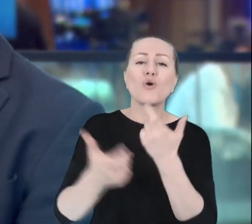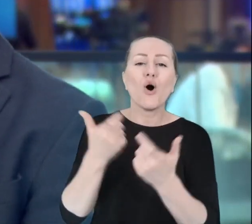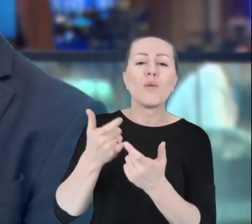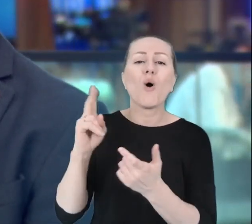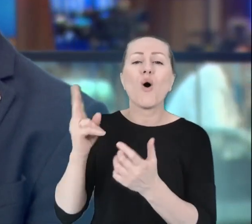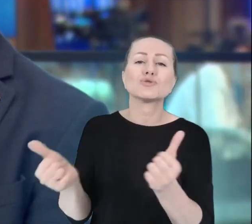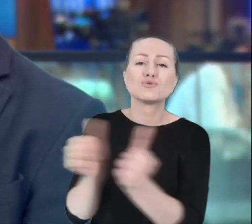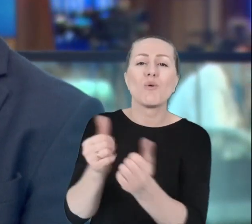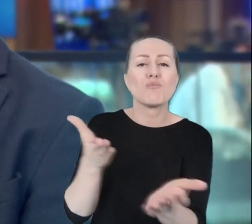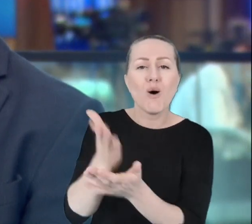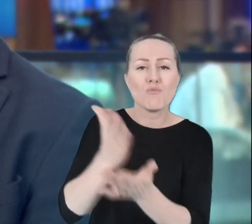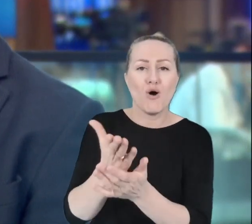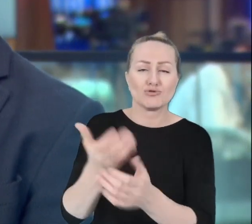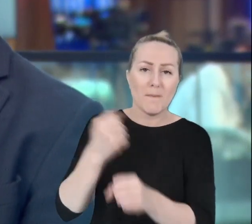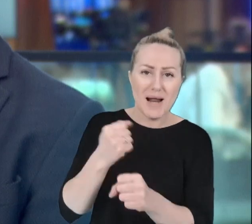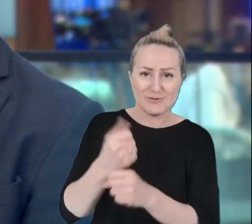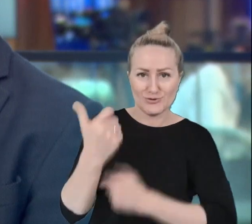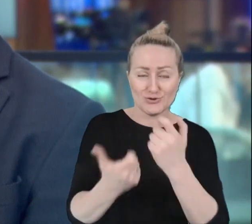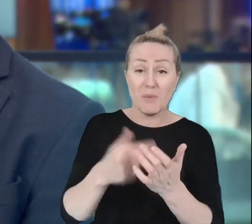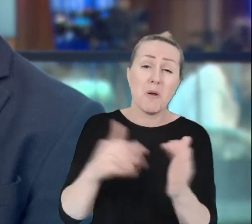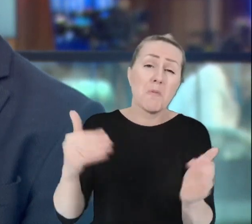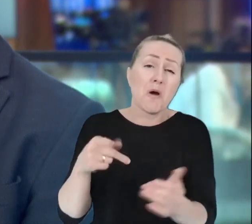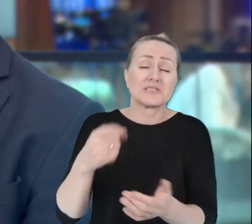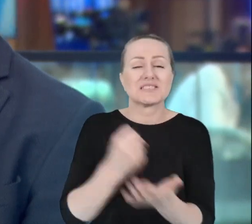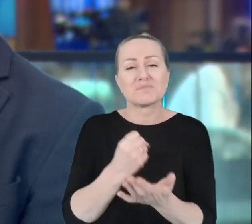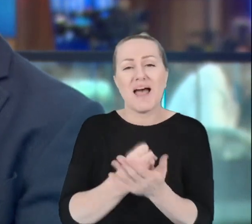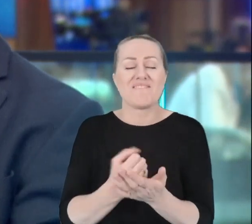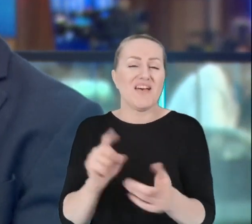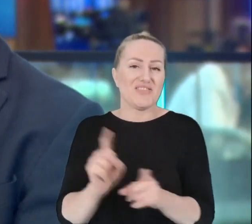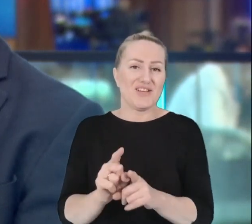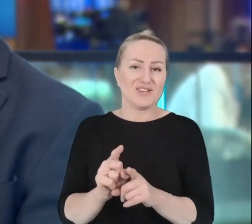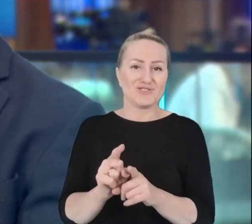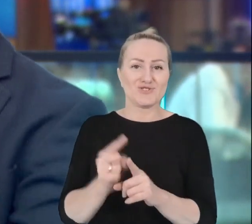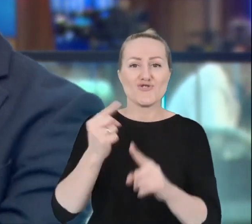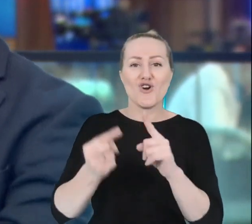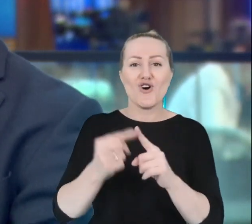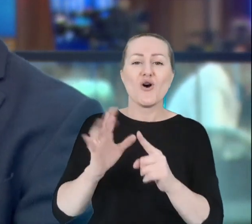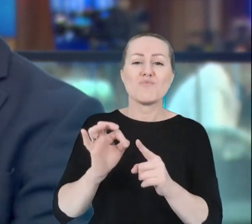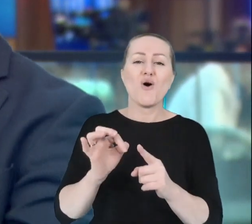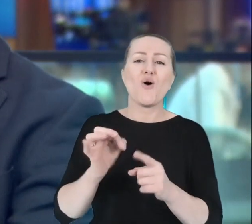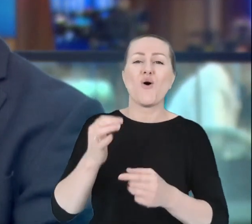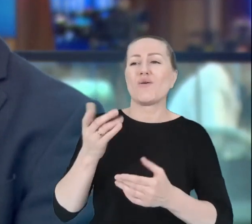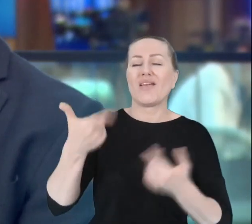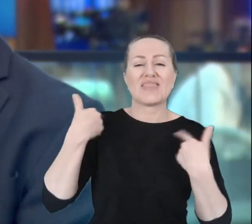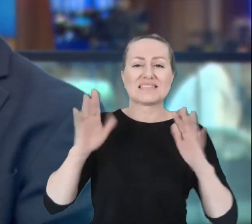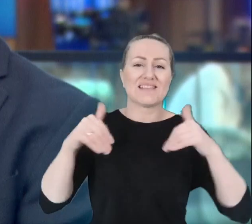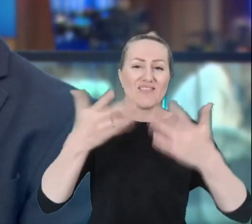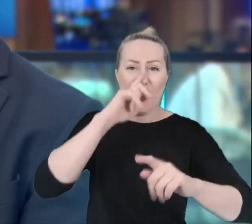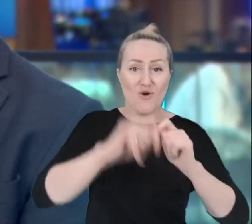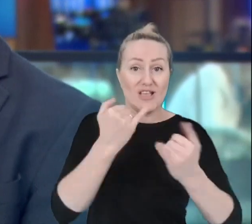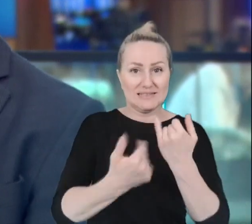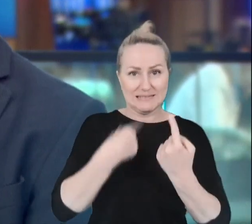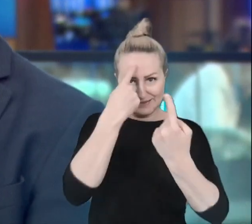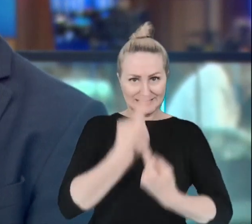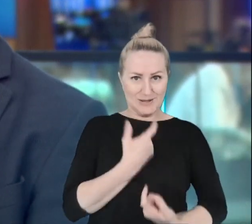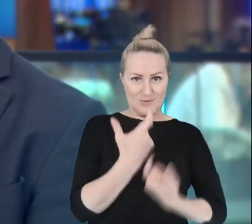tak dalej. Jest to być może kwestia jakiejś trochę trudności z oddaniem kontroli, no bo jak sam wszystko robię, no to wszystko jest